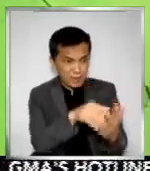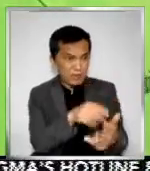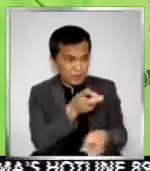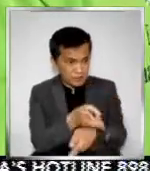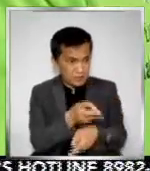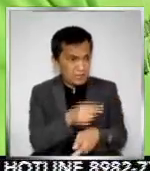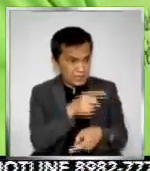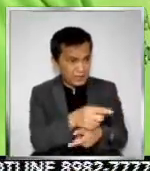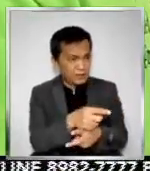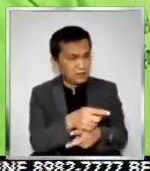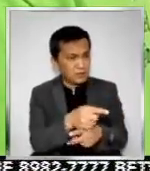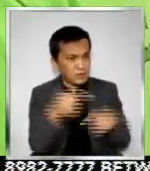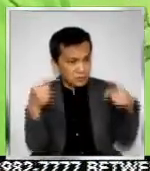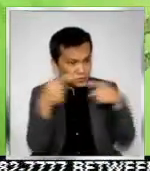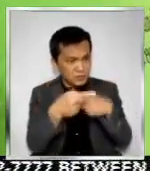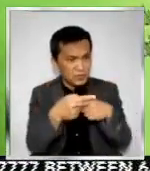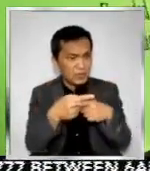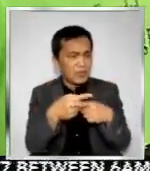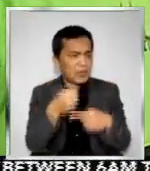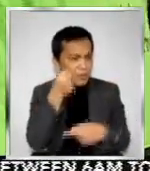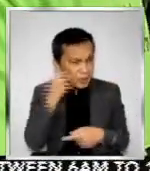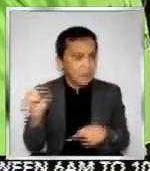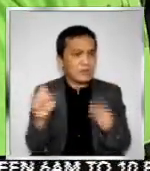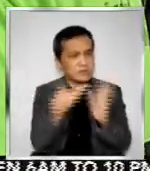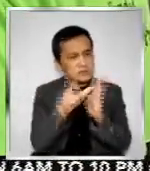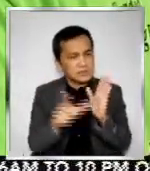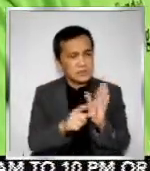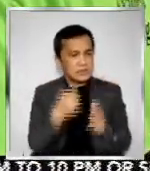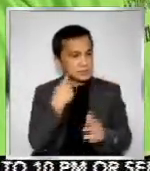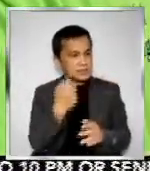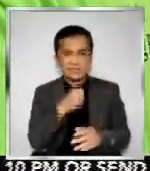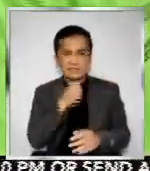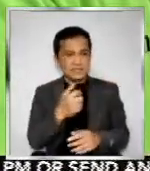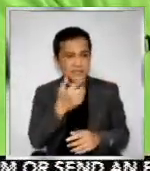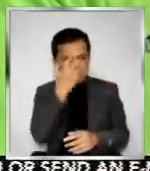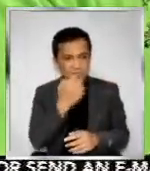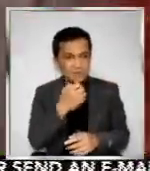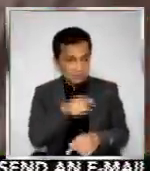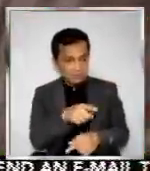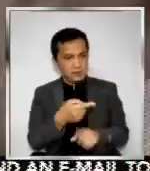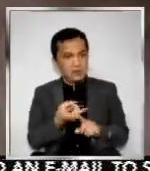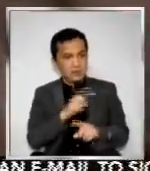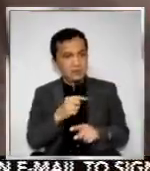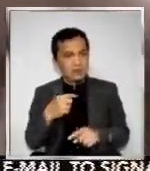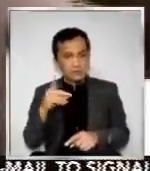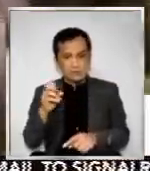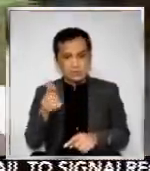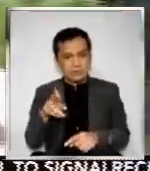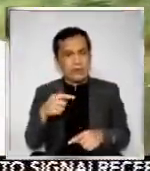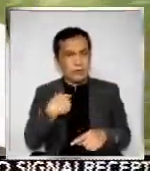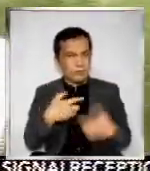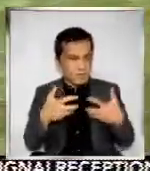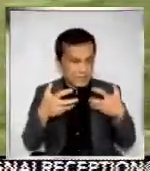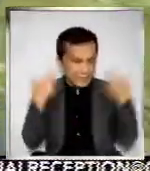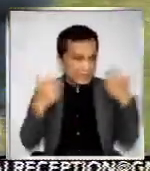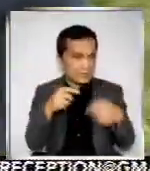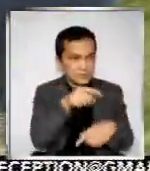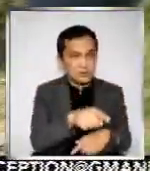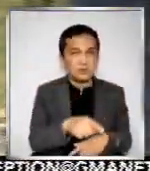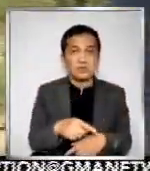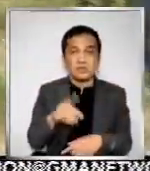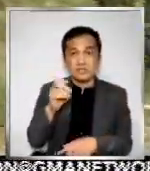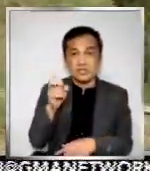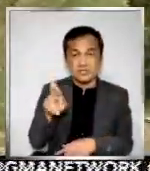Kanina hindi ako nagagalit eh. Pero nung nalaman ko galing ka sa amin, ang gigigil ako sa iyo eh. Nung nasa DENR pa raw si Brian James